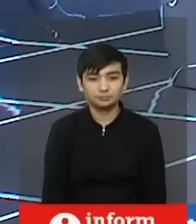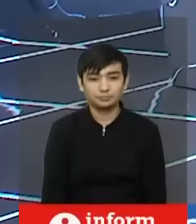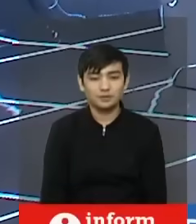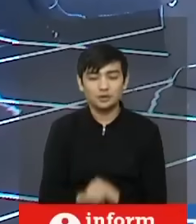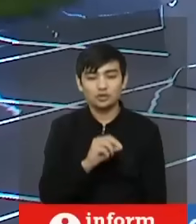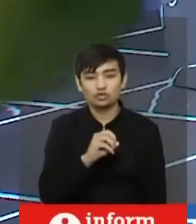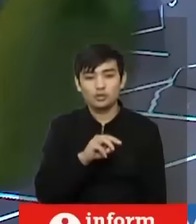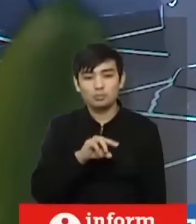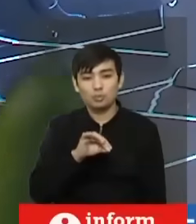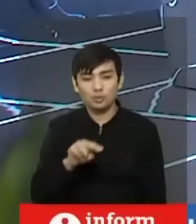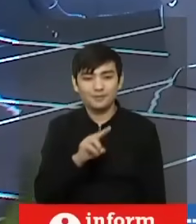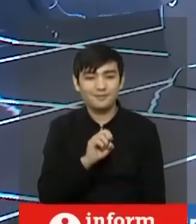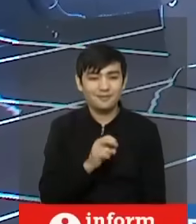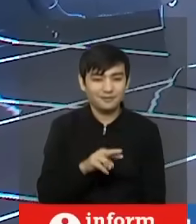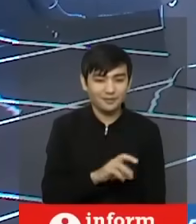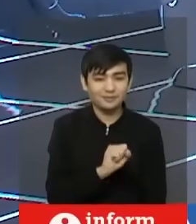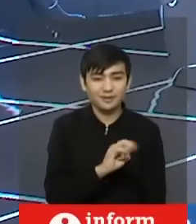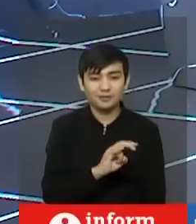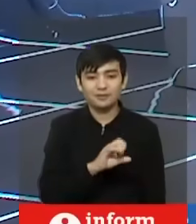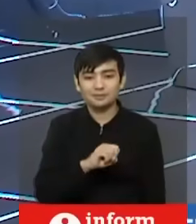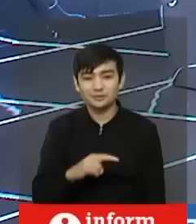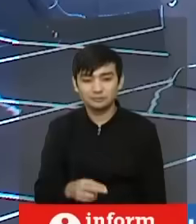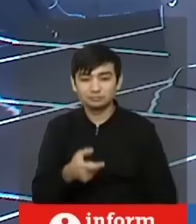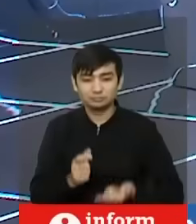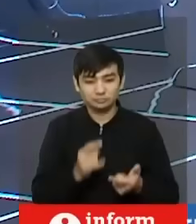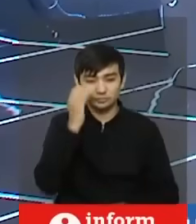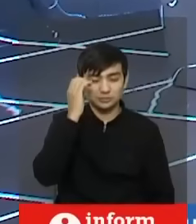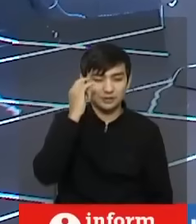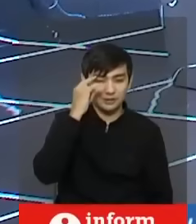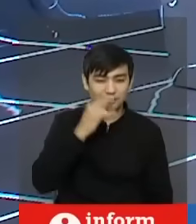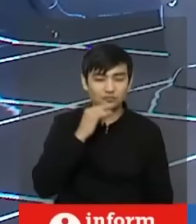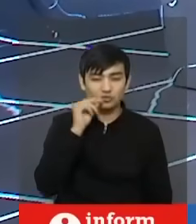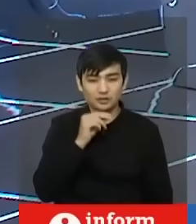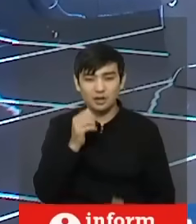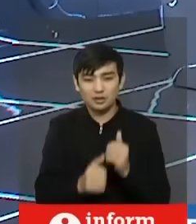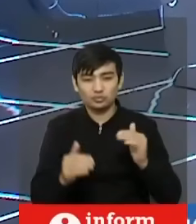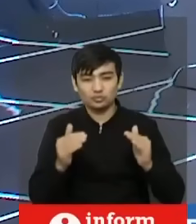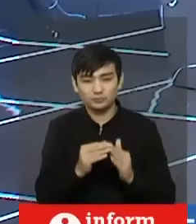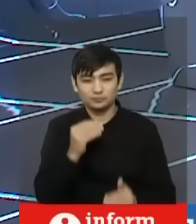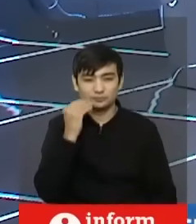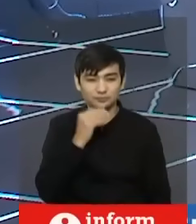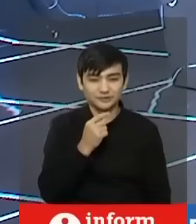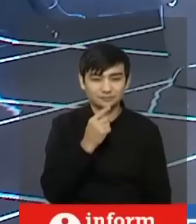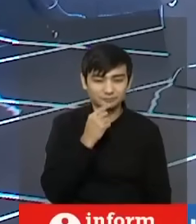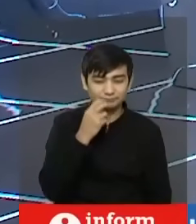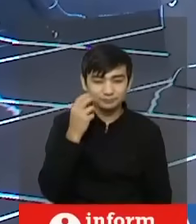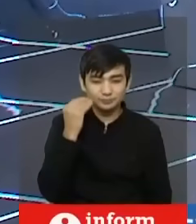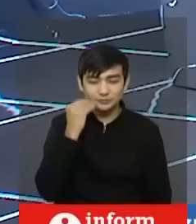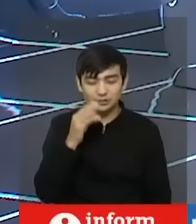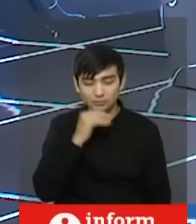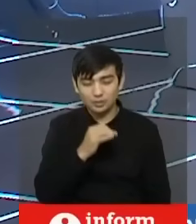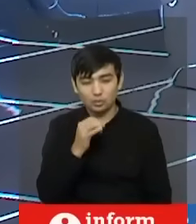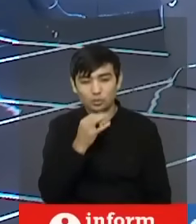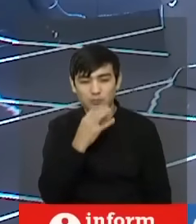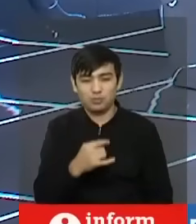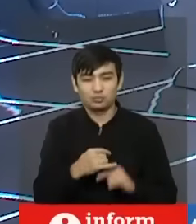Чемпион Кения Сансет нағыз қазақи табиғи шай. Бұл әр үйді қош иіске толтырып, кез келген дастарханның сәнін келтіретін